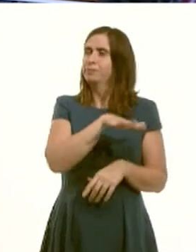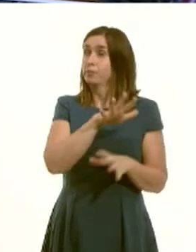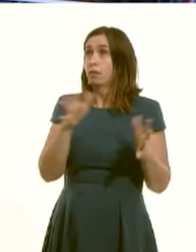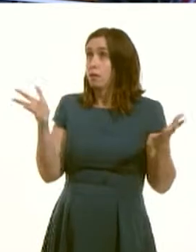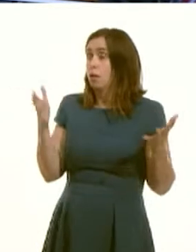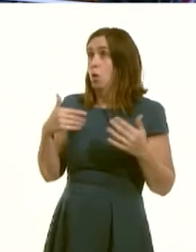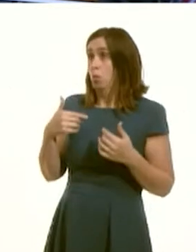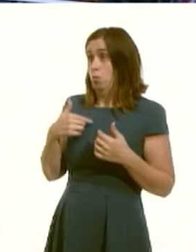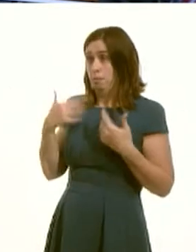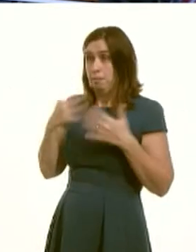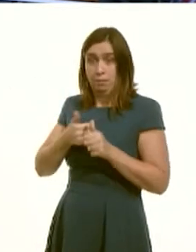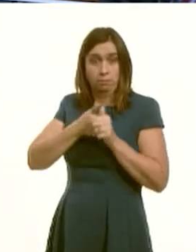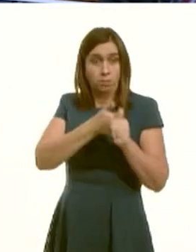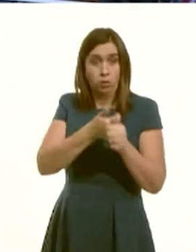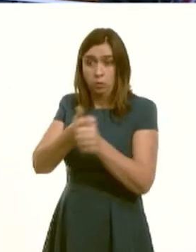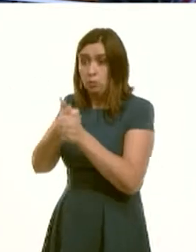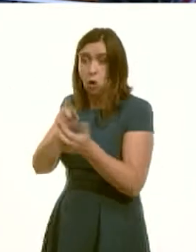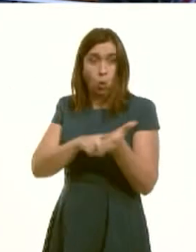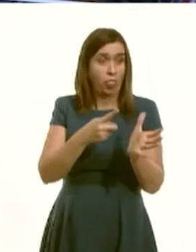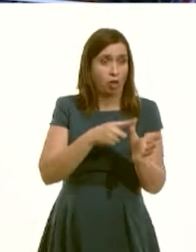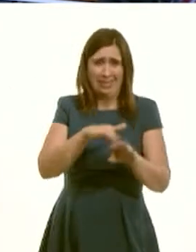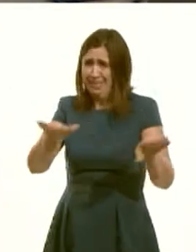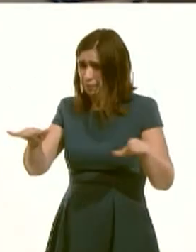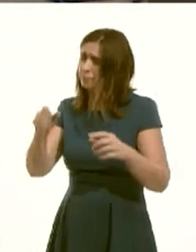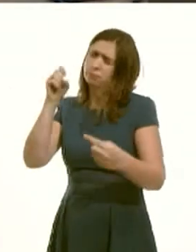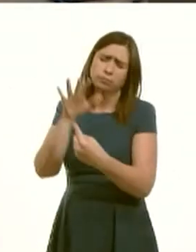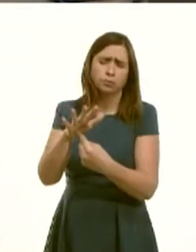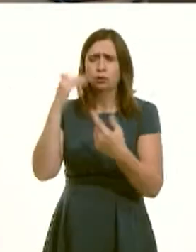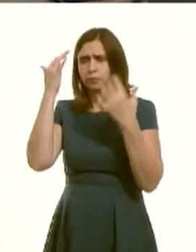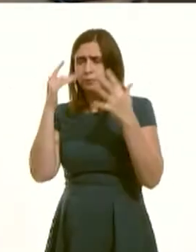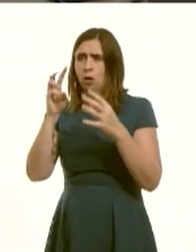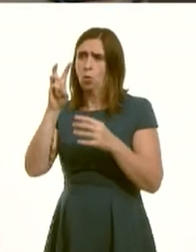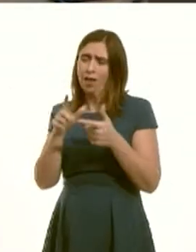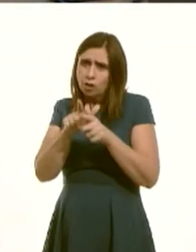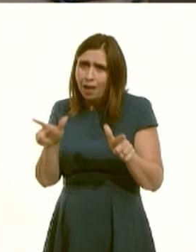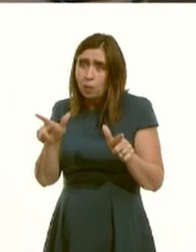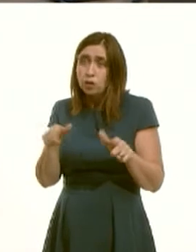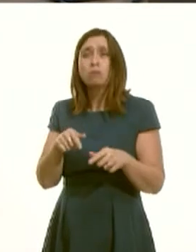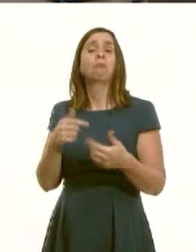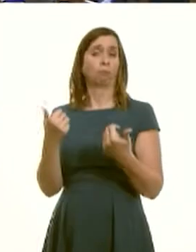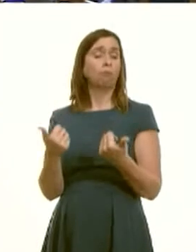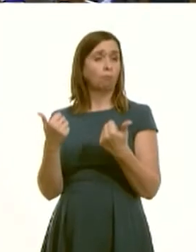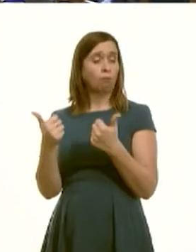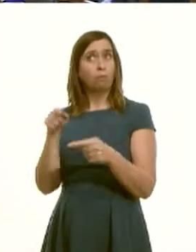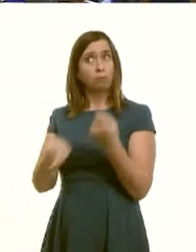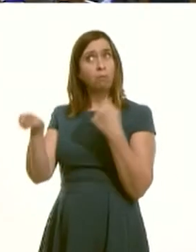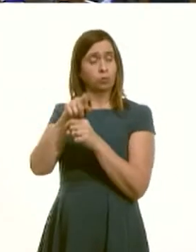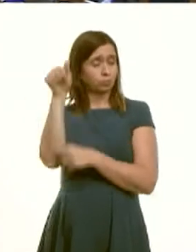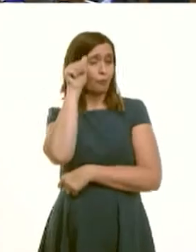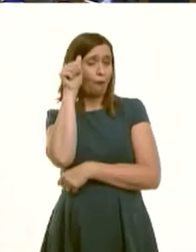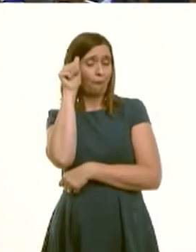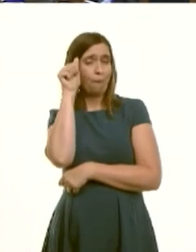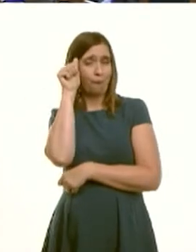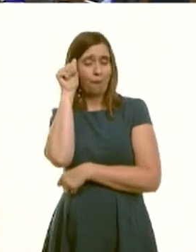i ddeall faint mor bwysig mae'r Gymraeg. Ac wrth gwrs i fod yn deg i nhw, mae'n fwy yn gwybod hynny, er enghraifft ni wedi sicrhau bod